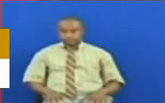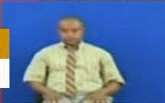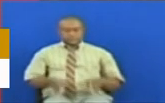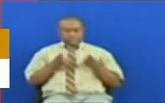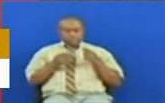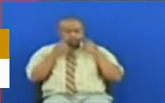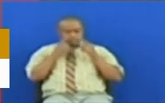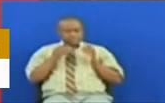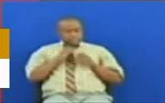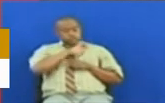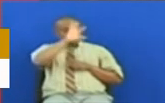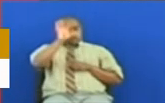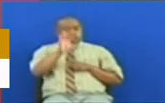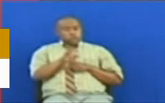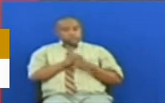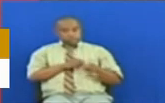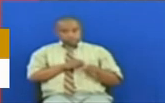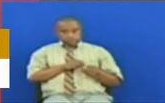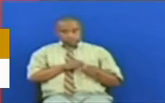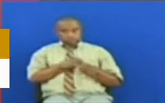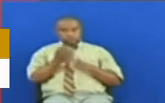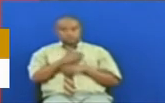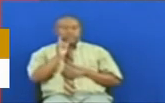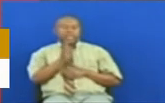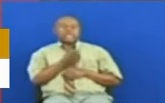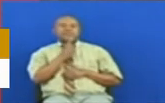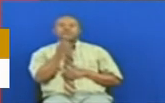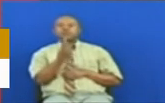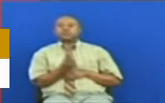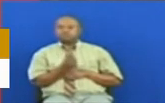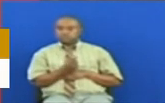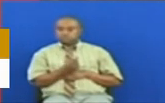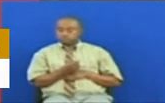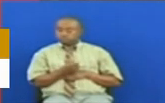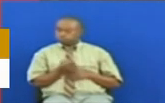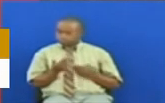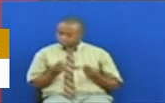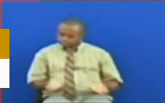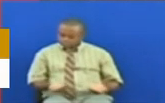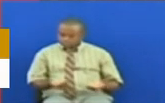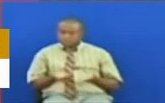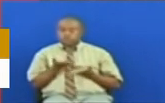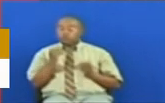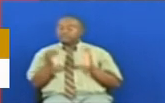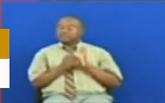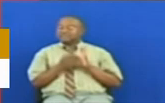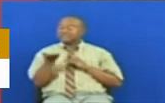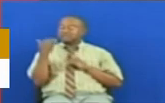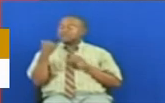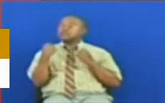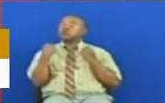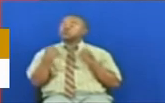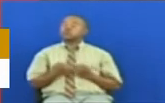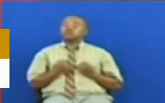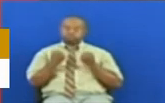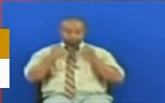yote unapata jibu moja tu. Kwa nini sheria ile ya zamani ilikuwa ni ngumu kutekelezeka? Ni kwa